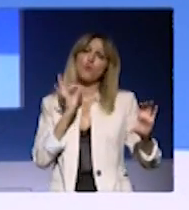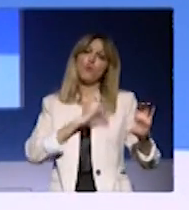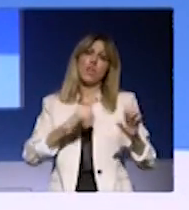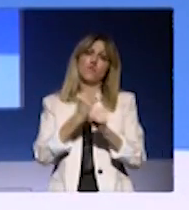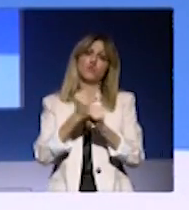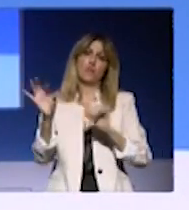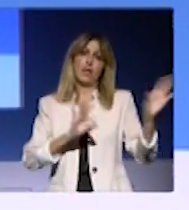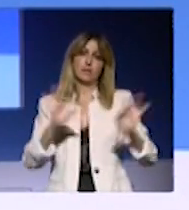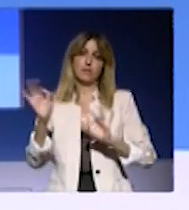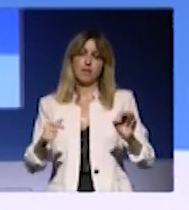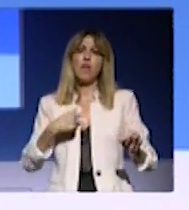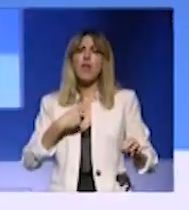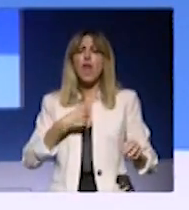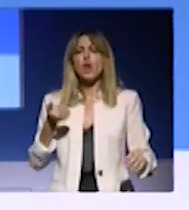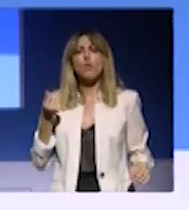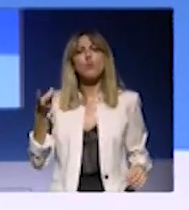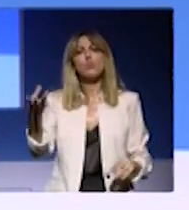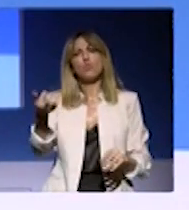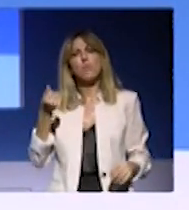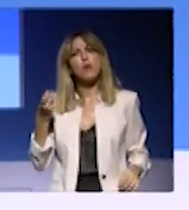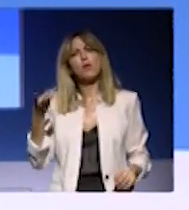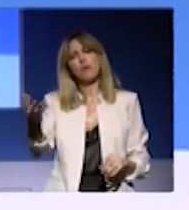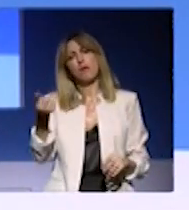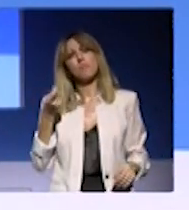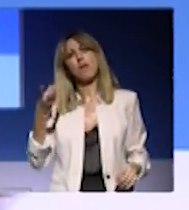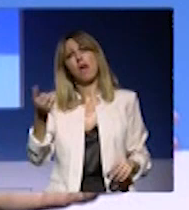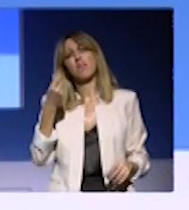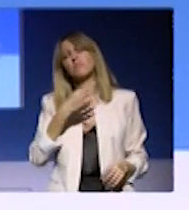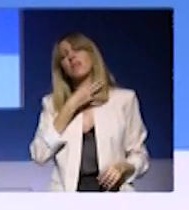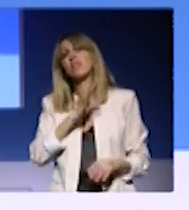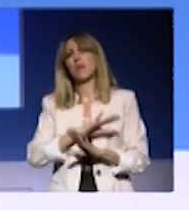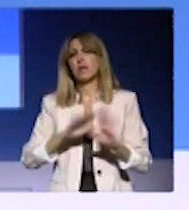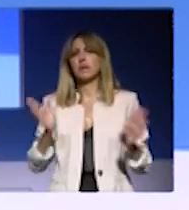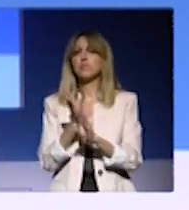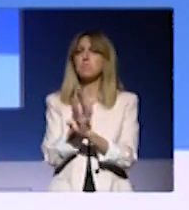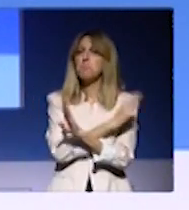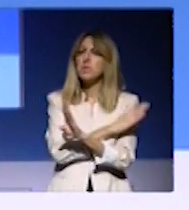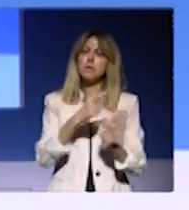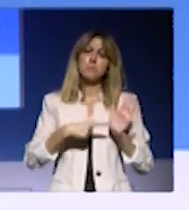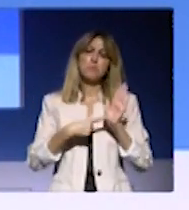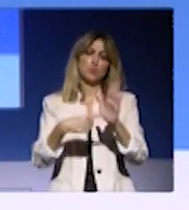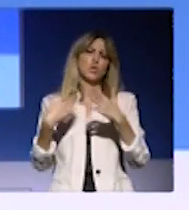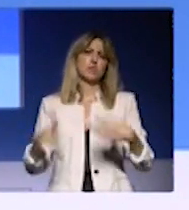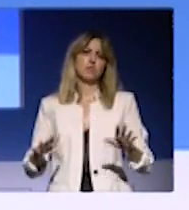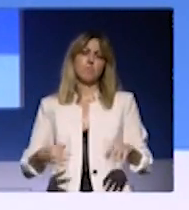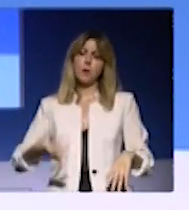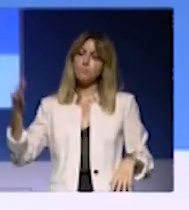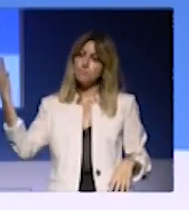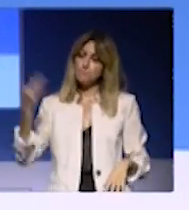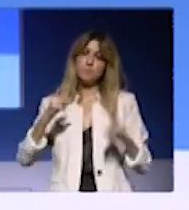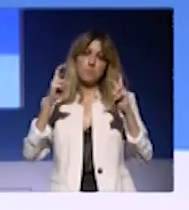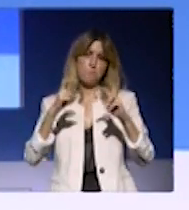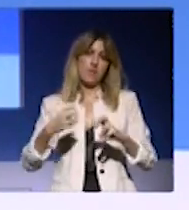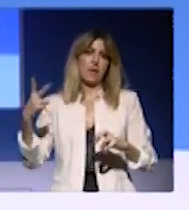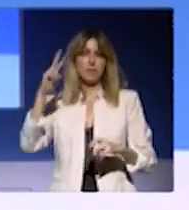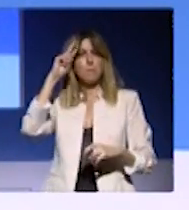στους αριθμούς. Νομίζω παρουσιάστηκαν πολύ γλαφυρά από την εξαιρετική μελέτη την οποία έκανε το